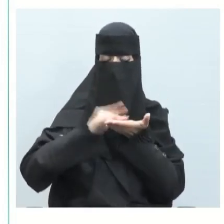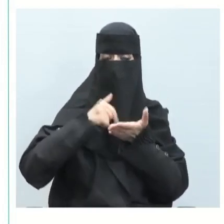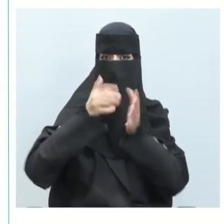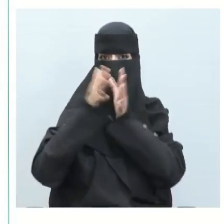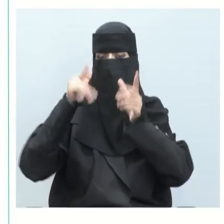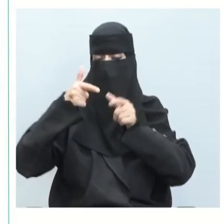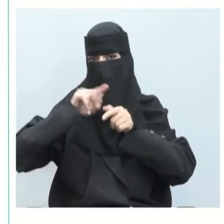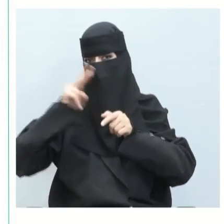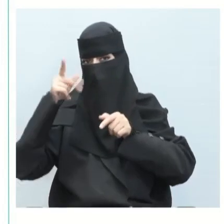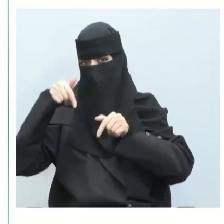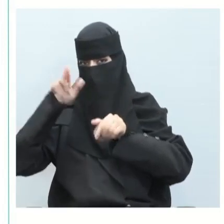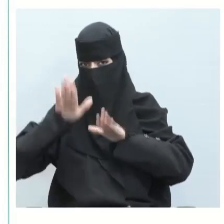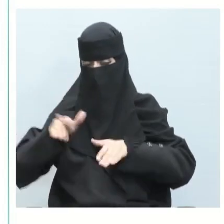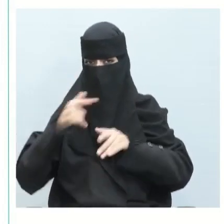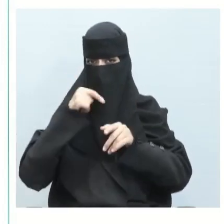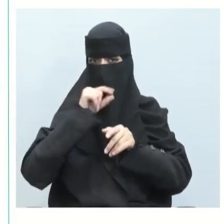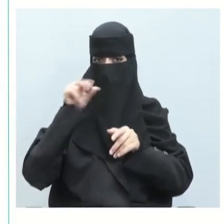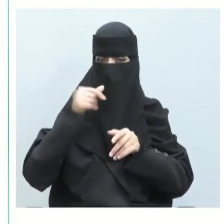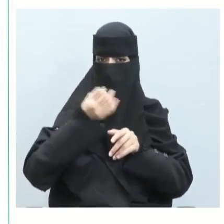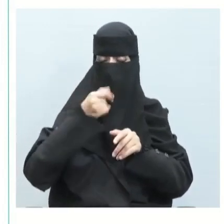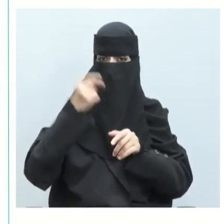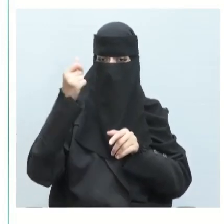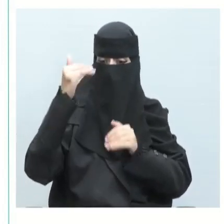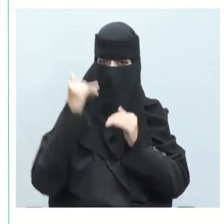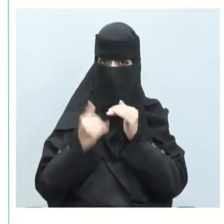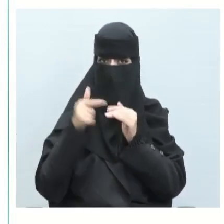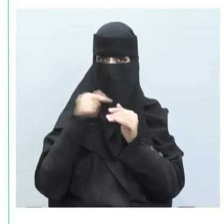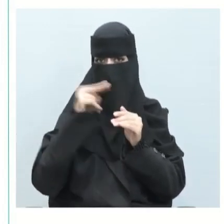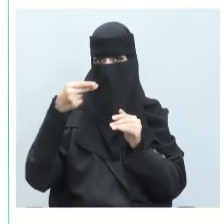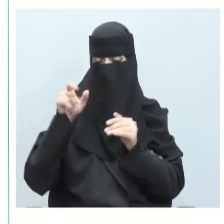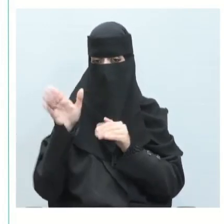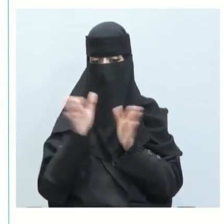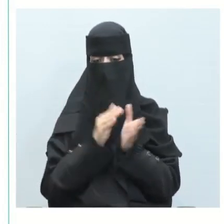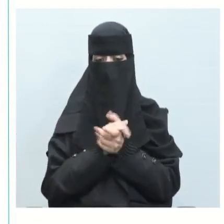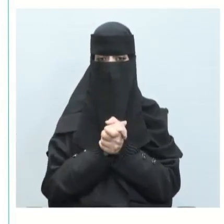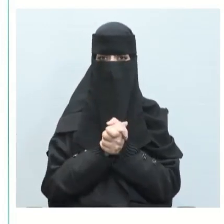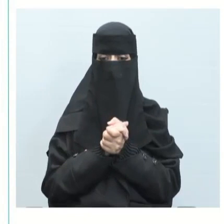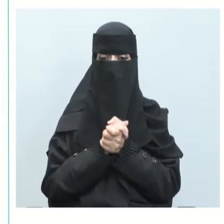غيرنا بحكم اننا لدينا كما ذكرنا اسعار منخفضه عن